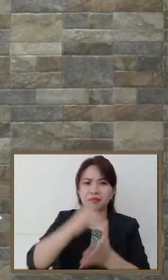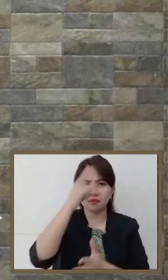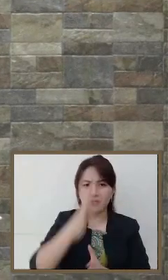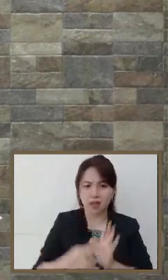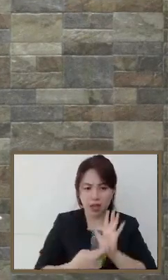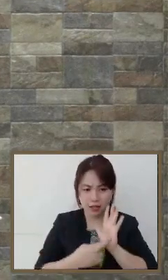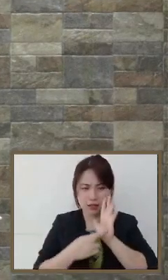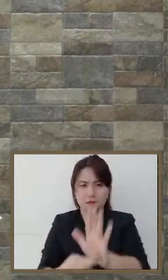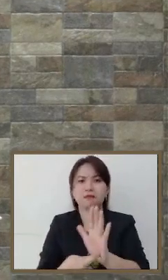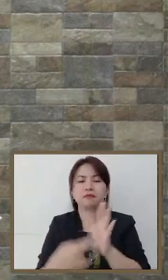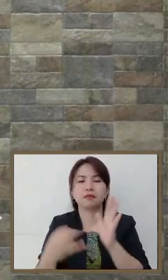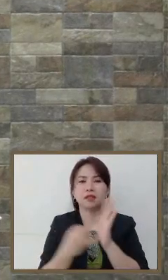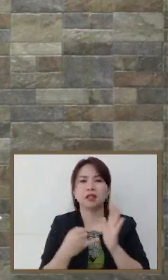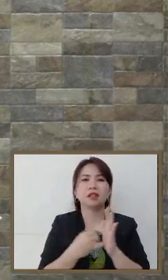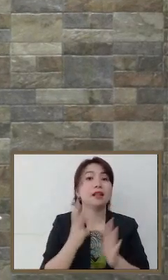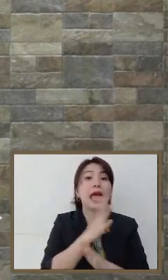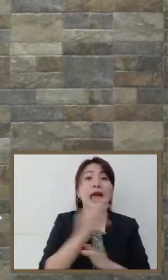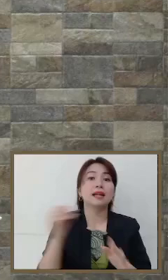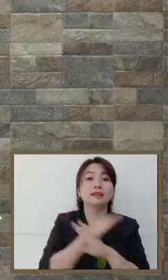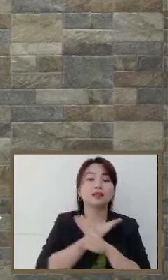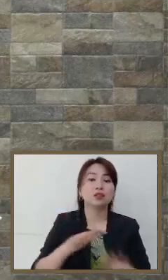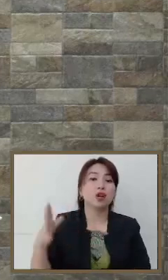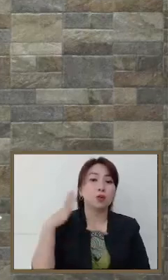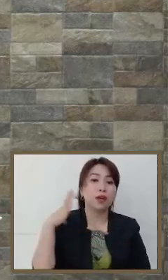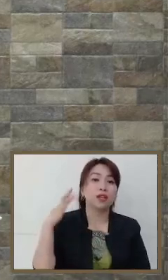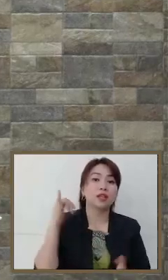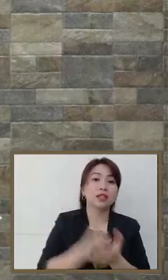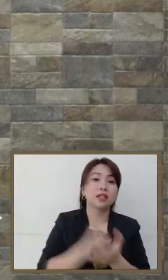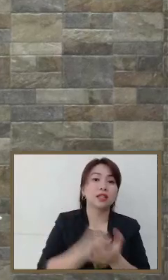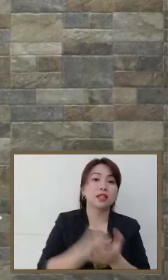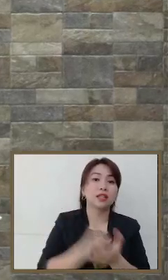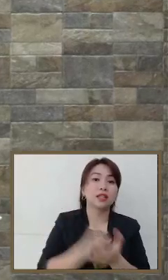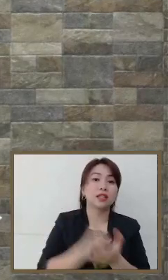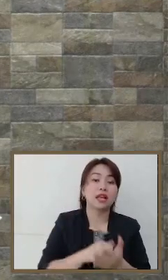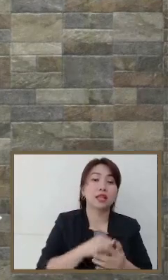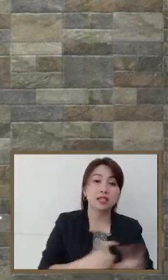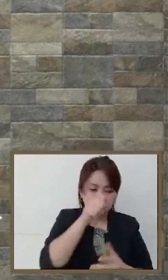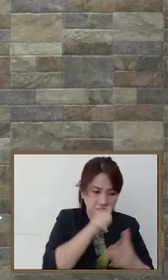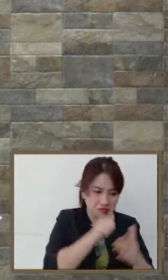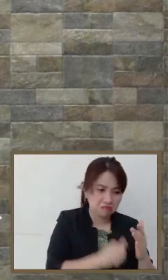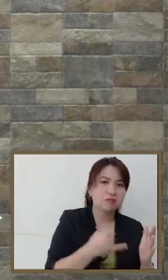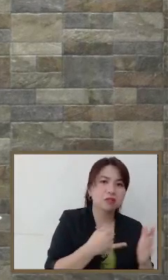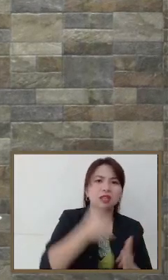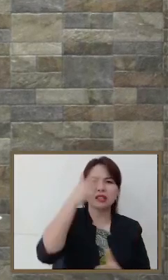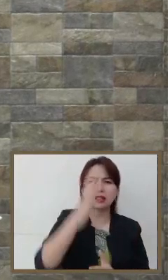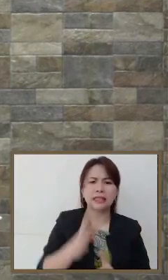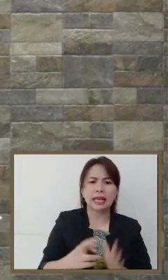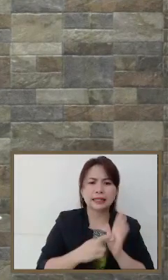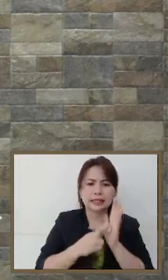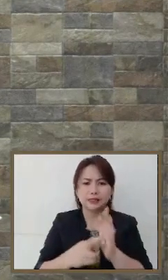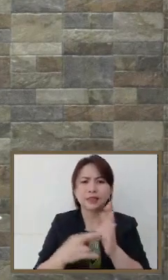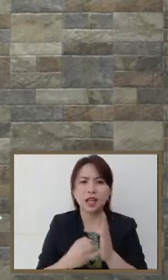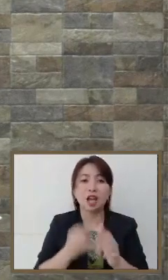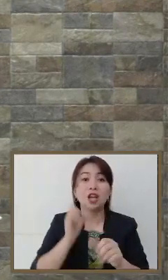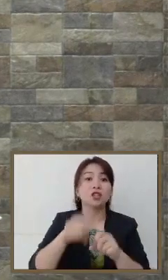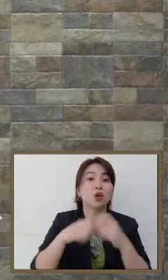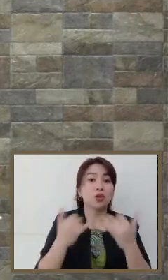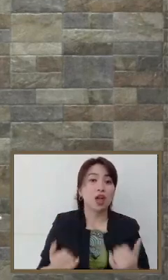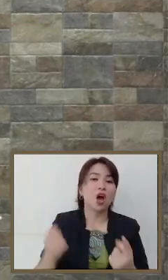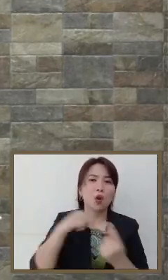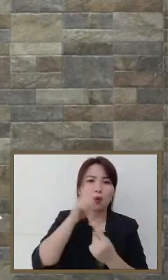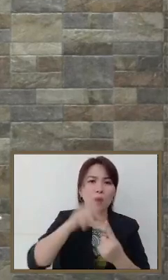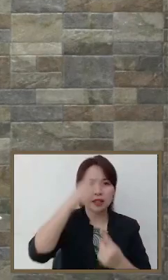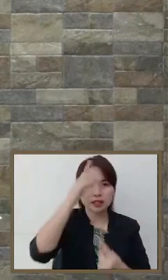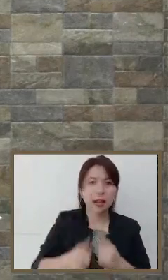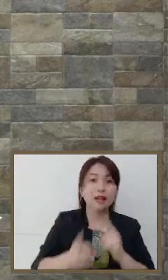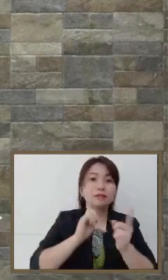Diyos Hwag mong antayin na yang kasalanan tinatago mo ay ireb ng Diyos kaya habang nakakausap ka ng Diyos